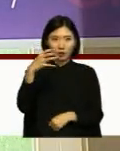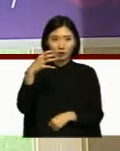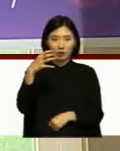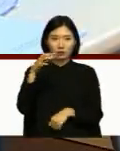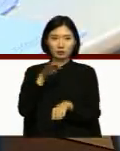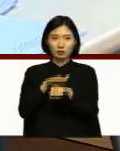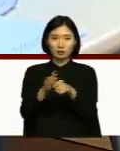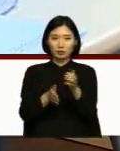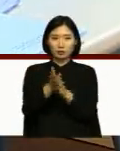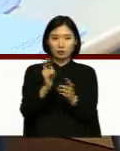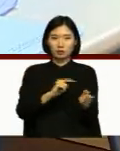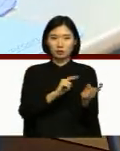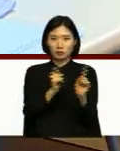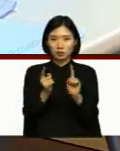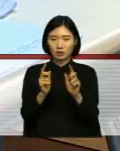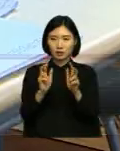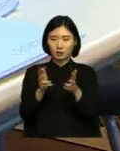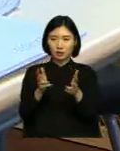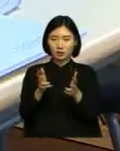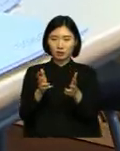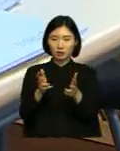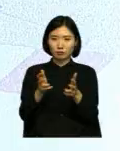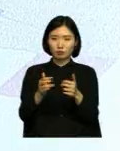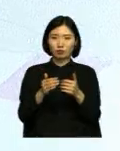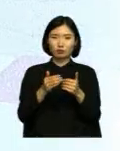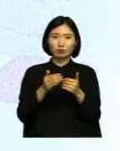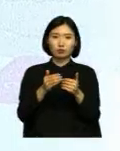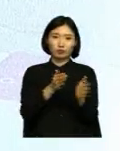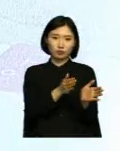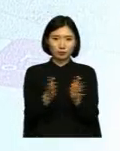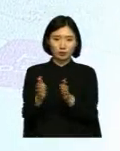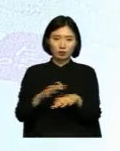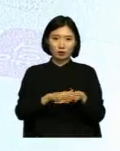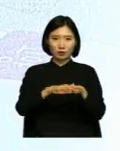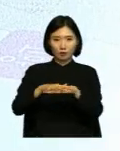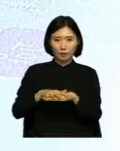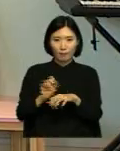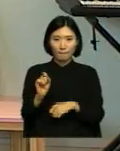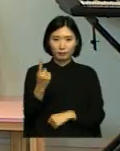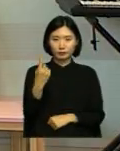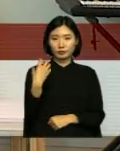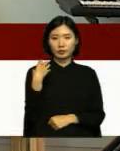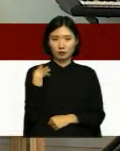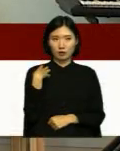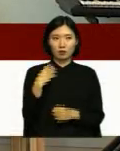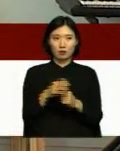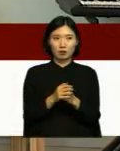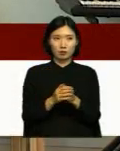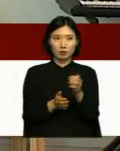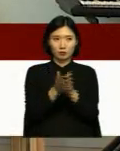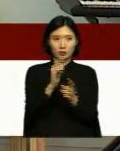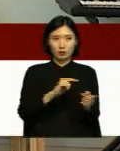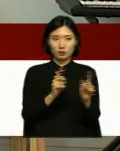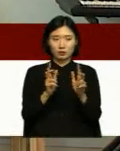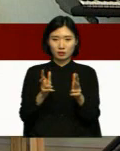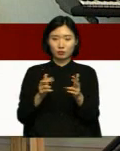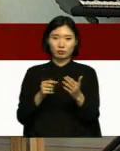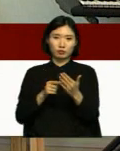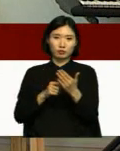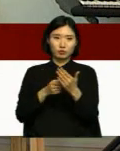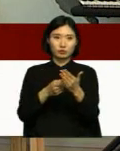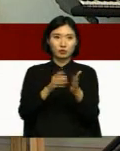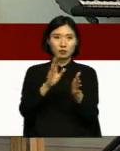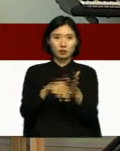고양형 도시재생 사업을 준비하는 허브 역할을 하고 있습니다. 도시재생 사업을 추진할 때 주민들의 어떤